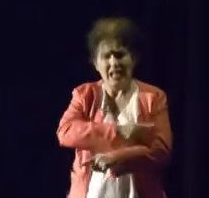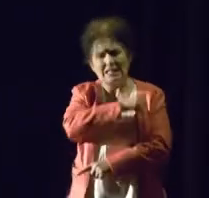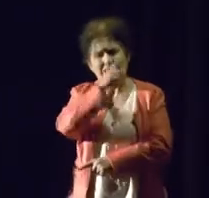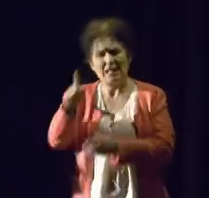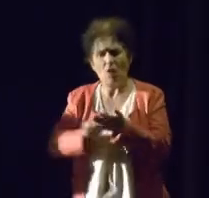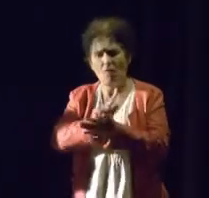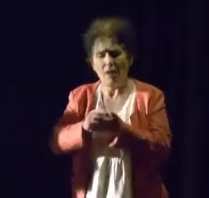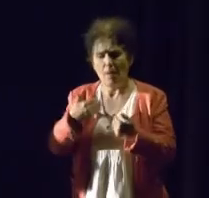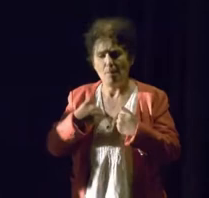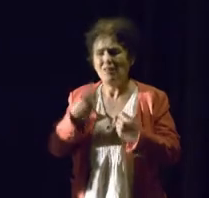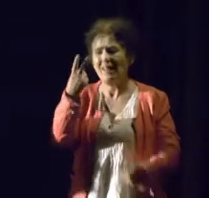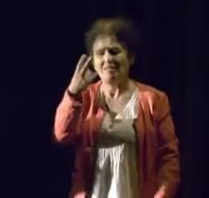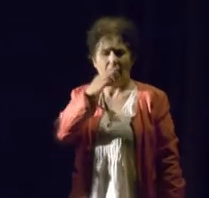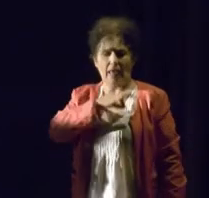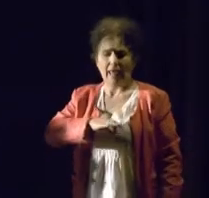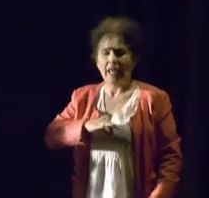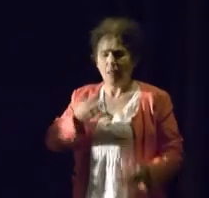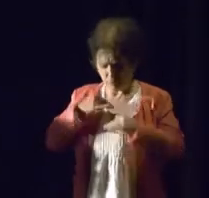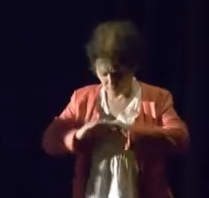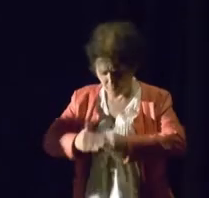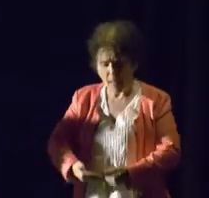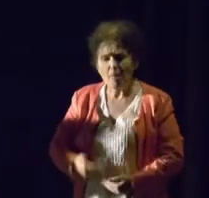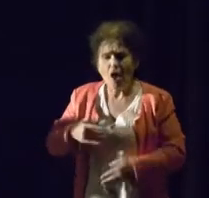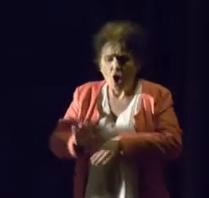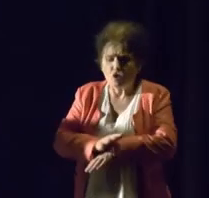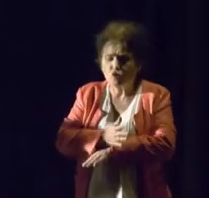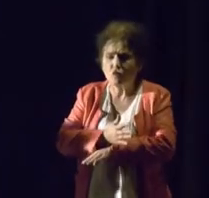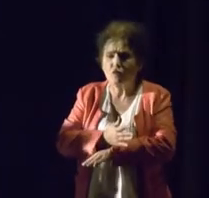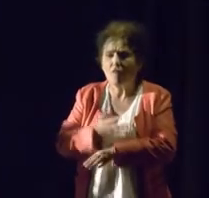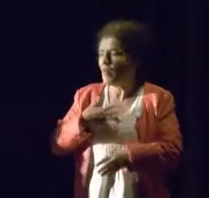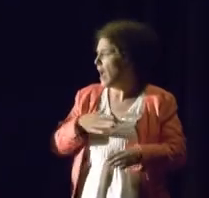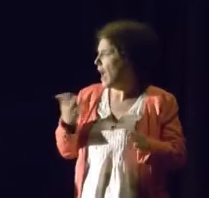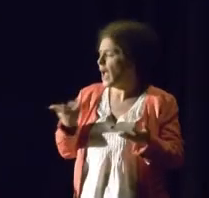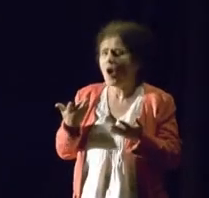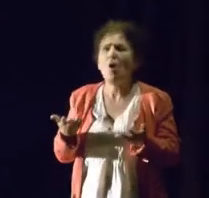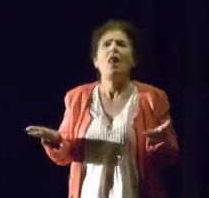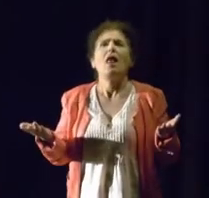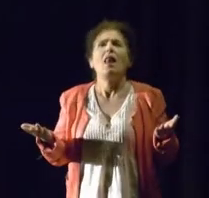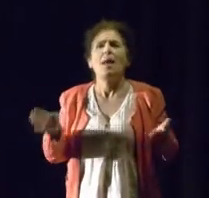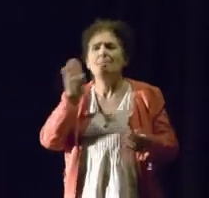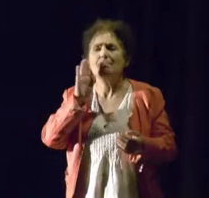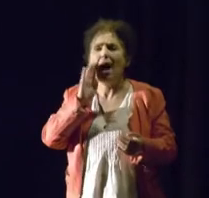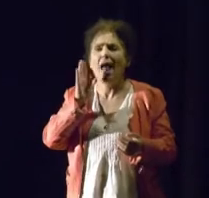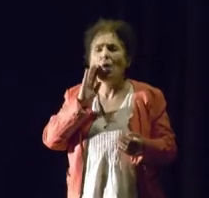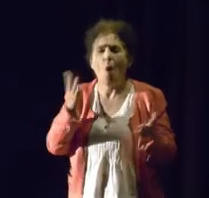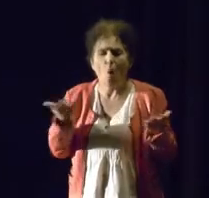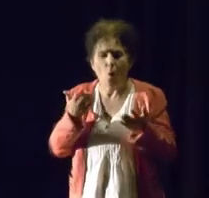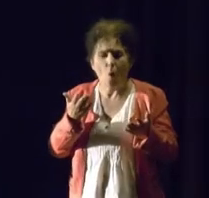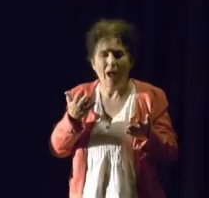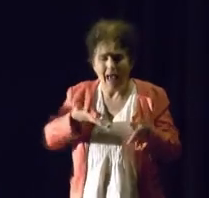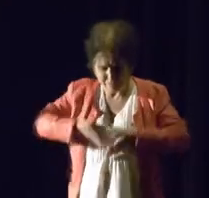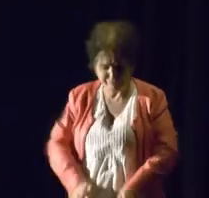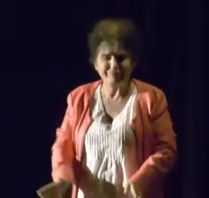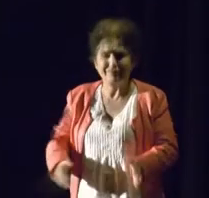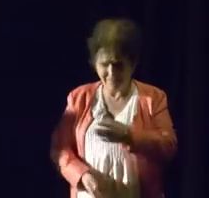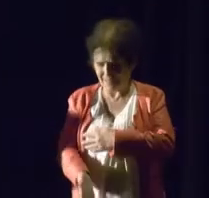време моите две кирки во мене кога беа ги чувствував како елиен. И си викав, леле мајко, кога ќе излезат?